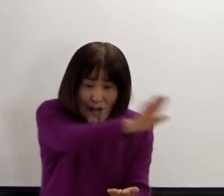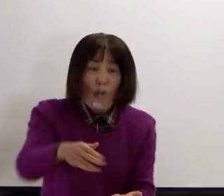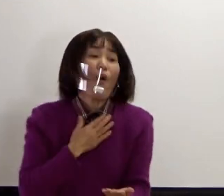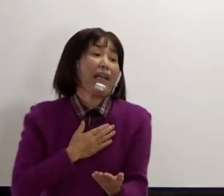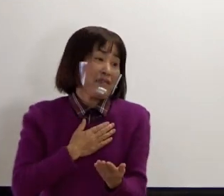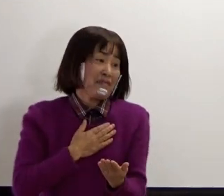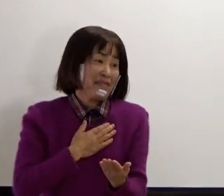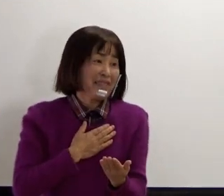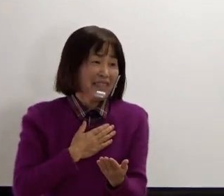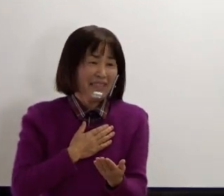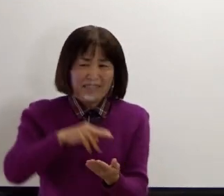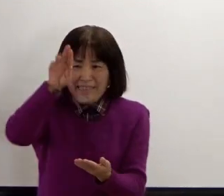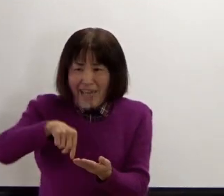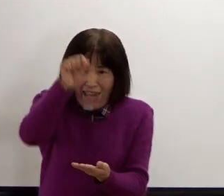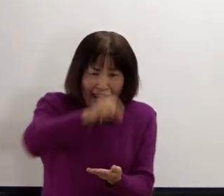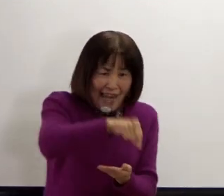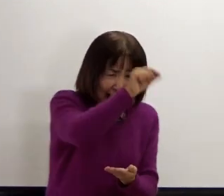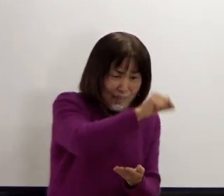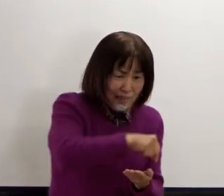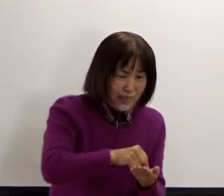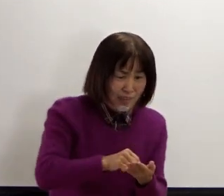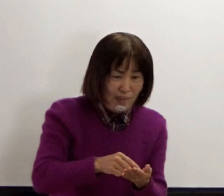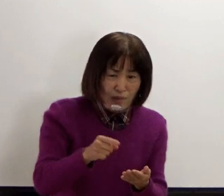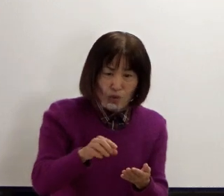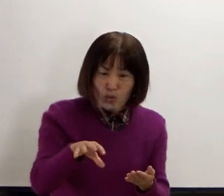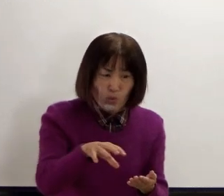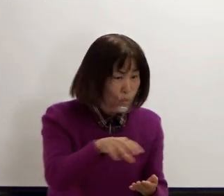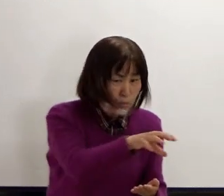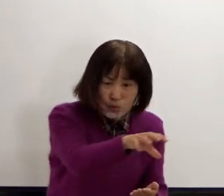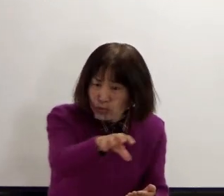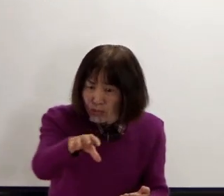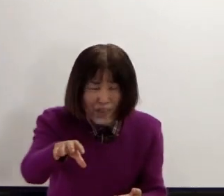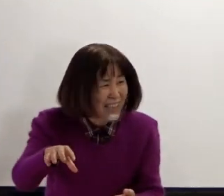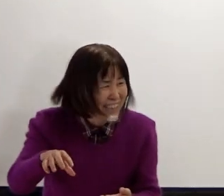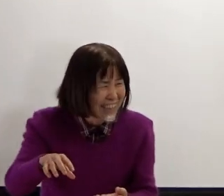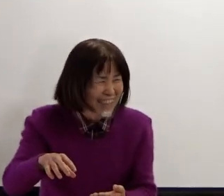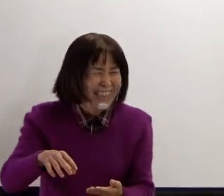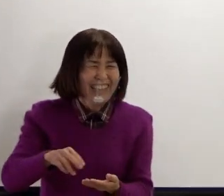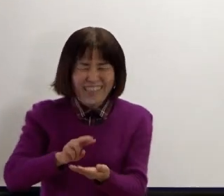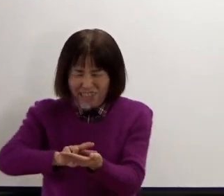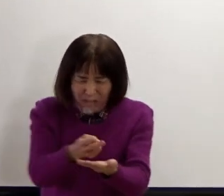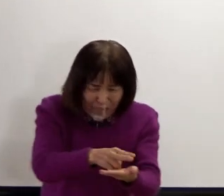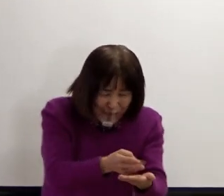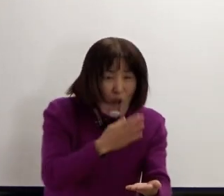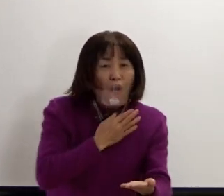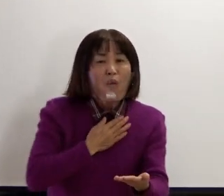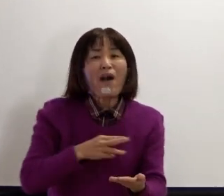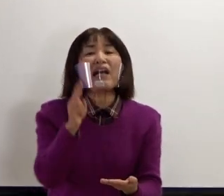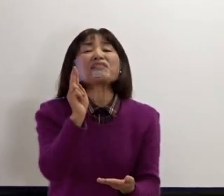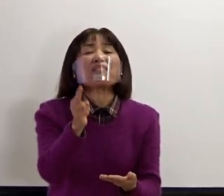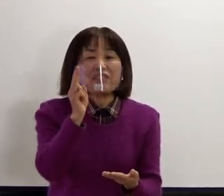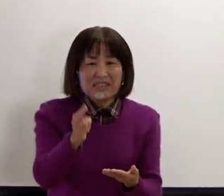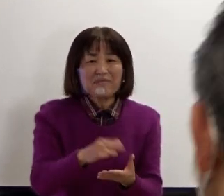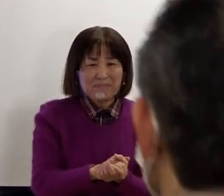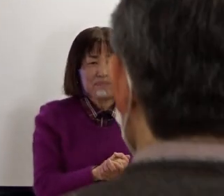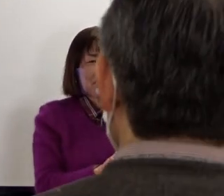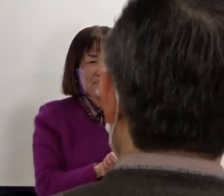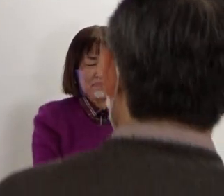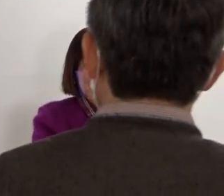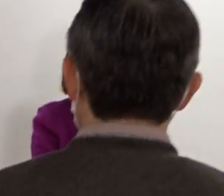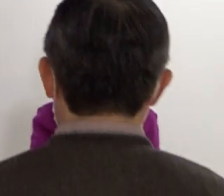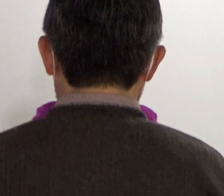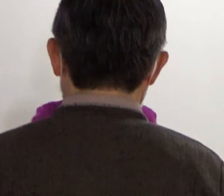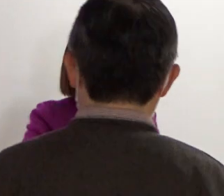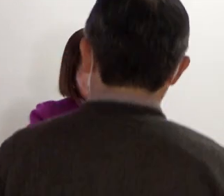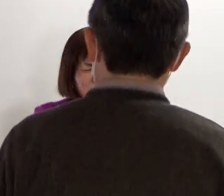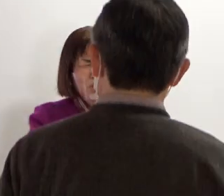長いことね、この聖書に章とか節とかなかったんですけども、なんでこの1章だけね、こんなね、大長